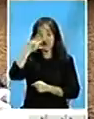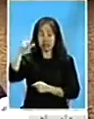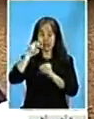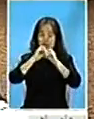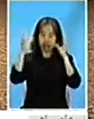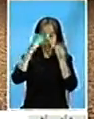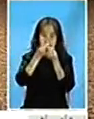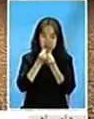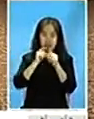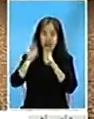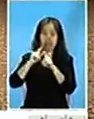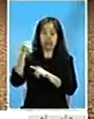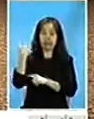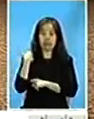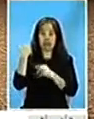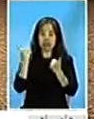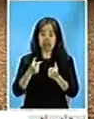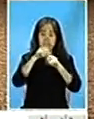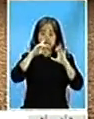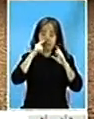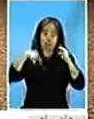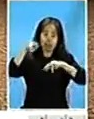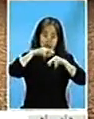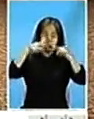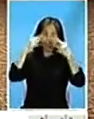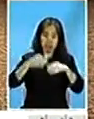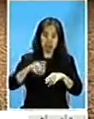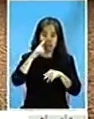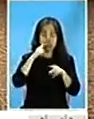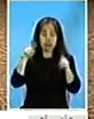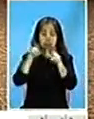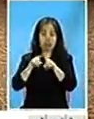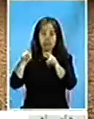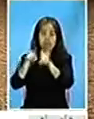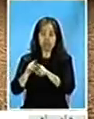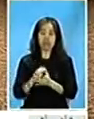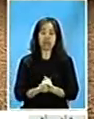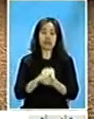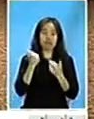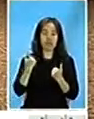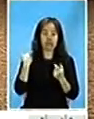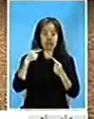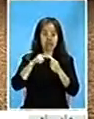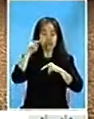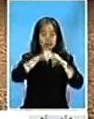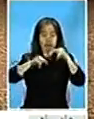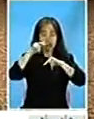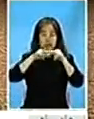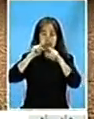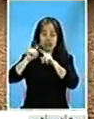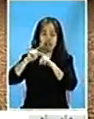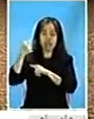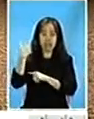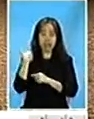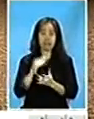ฐบาลอาจจะตอบว่าได้มีการตรวจสอบแล้วซ้ำซ้อนก็ในช่วงสุดท้ายสัปดาห์สุดท้ายของการพิจารณางบประมาณสำนักง